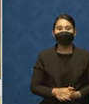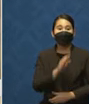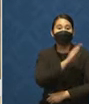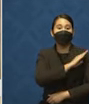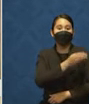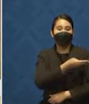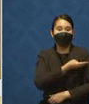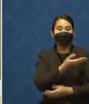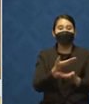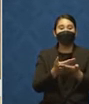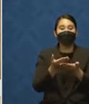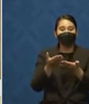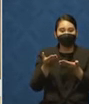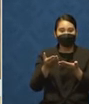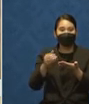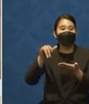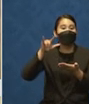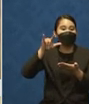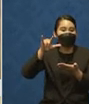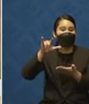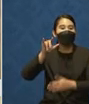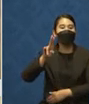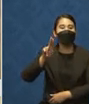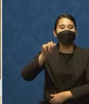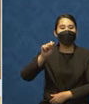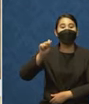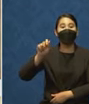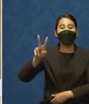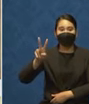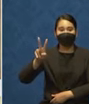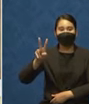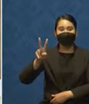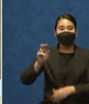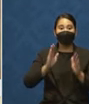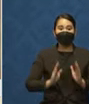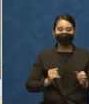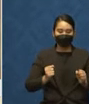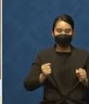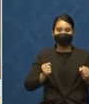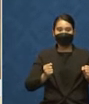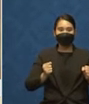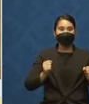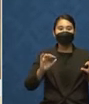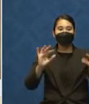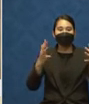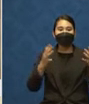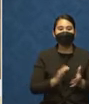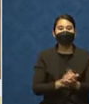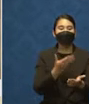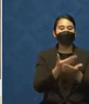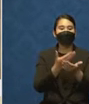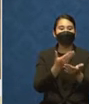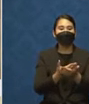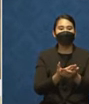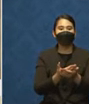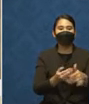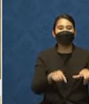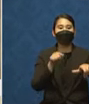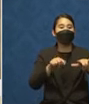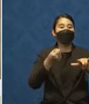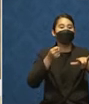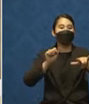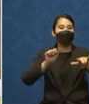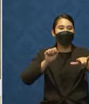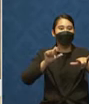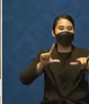เขาซื้อ UAV อากาศยานไร้คนขับเนี่ยนะครับเพียงราคาลำละ10ล้าน